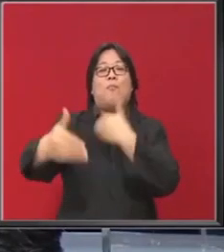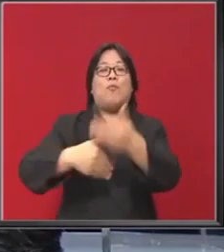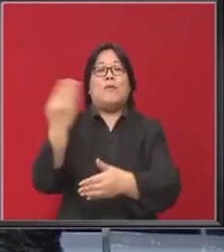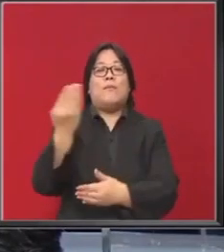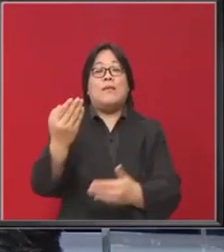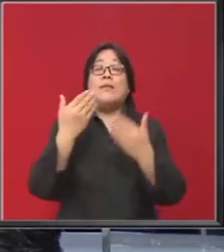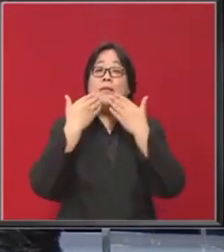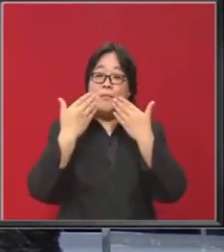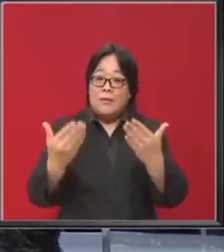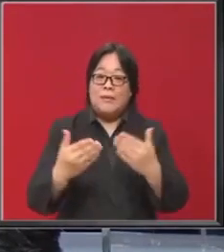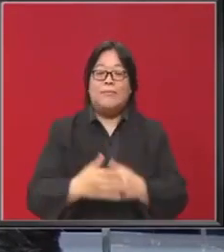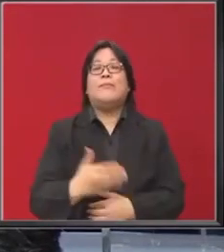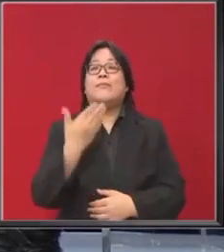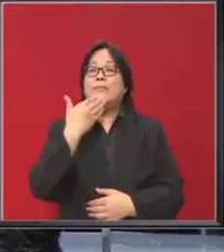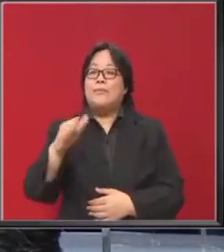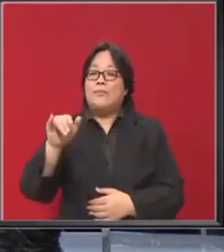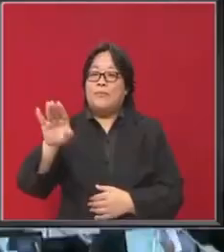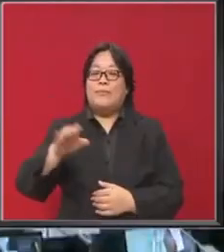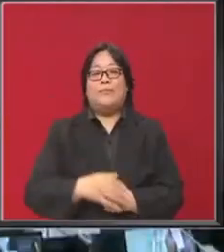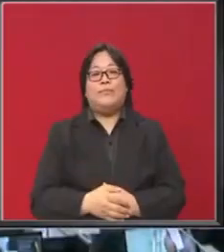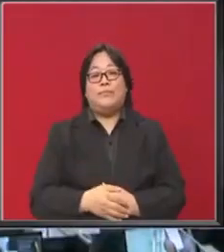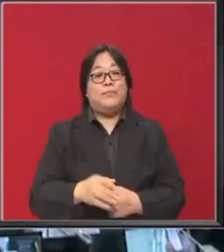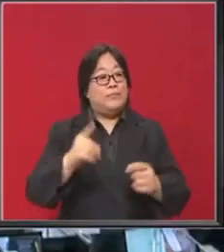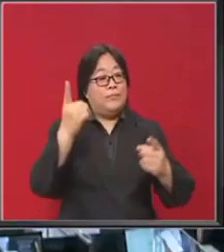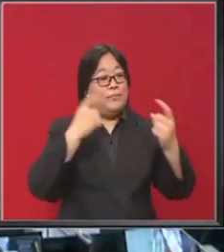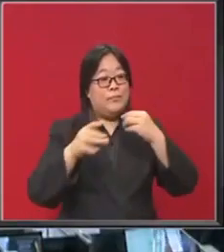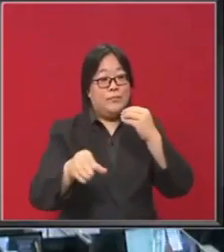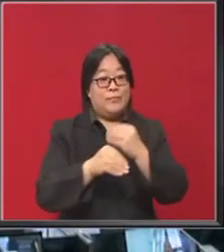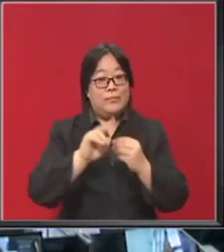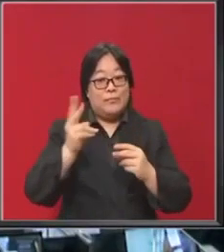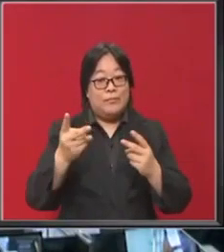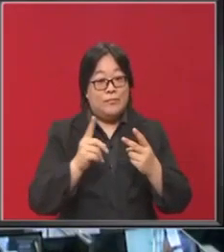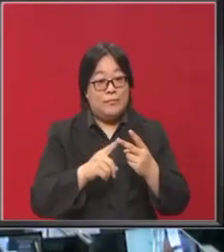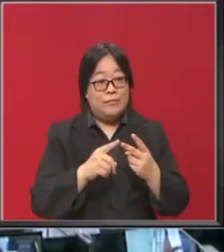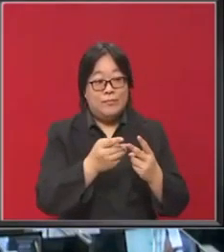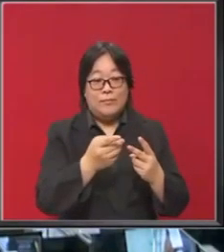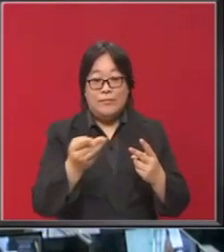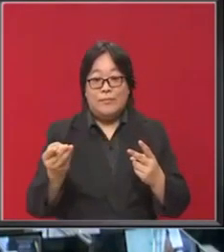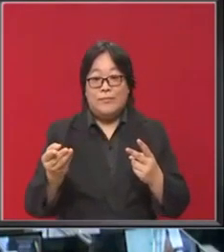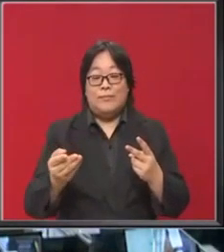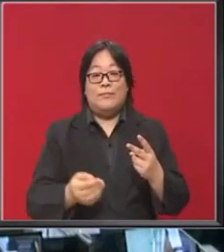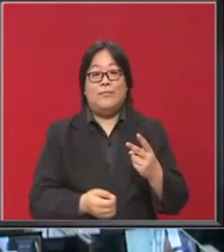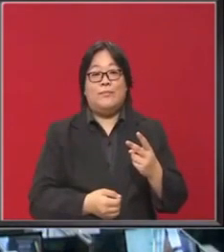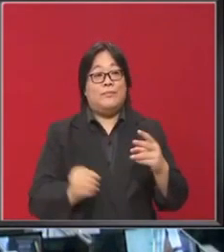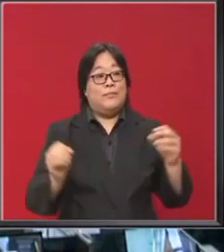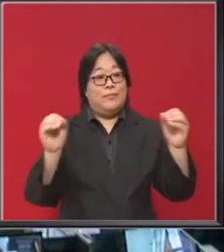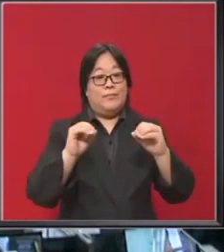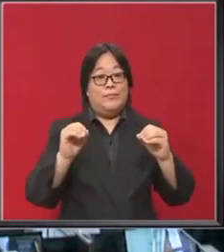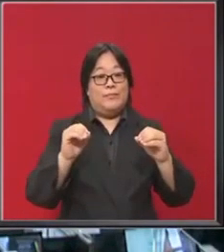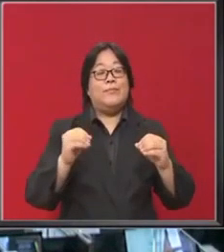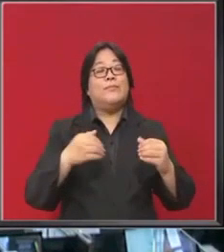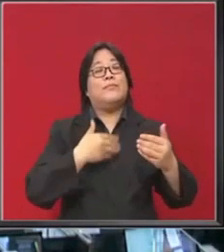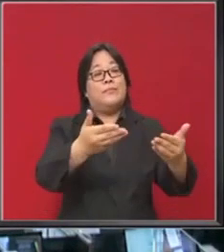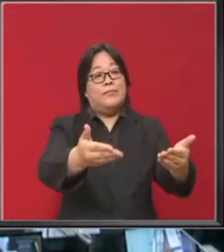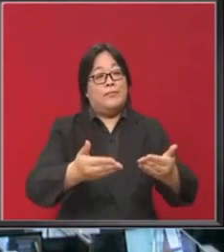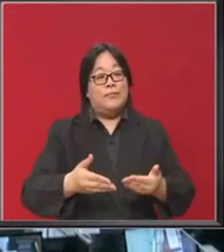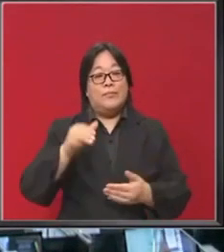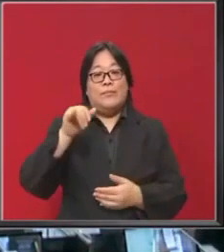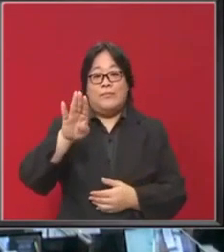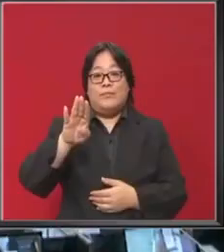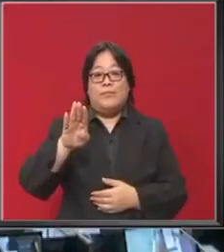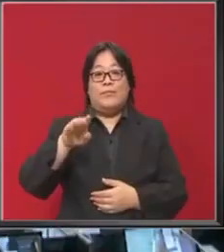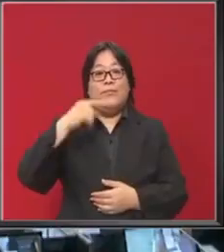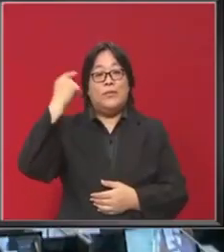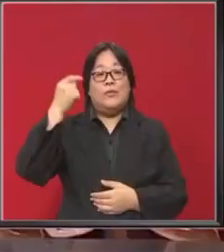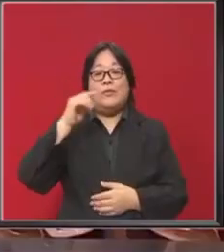biasa itu masih ada seorang teman Kidul Hai kalau tak ada Saya ingin menjemput yang